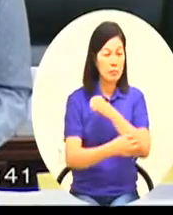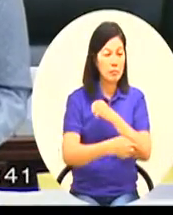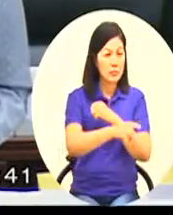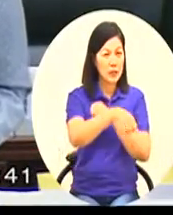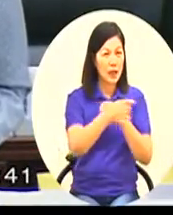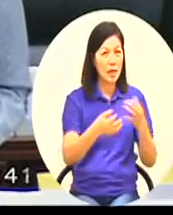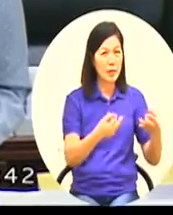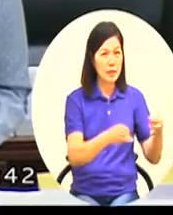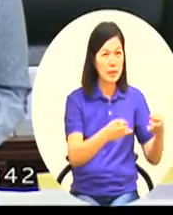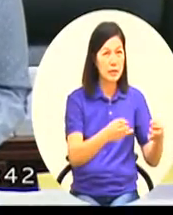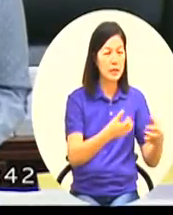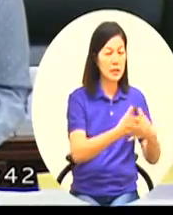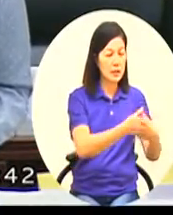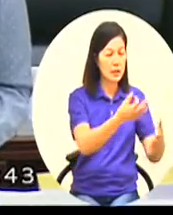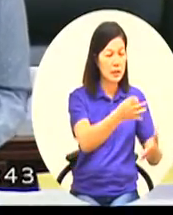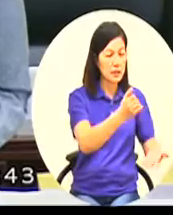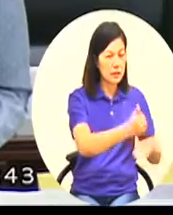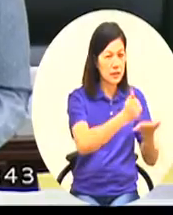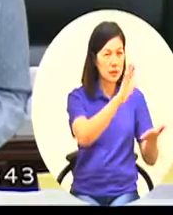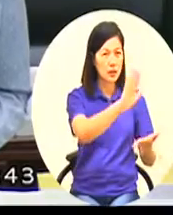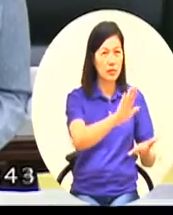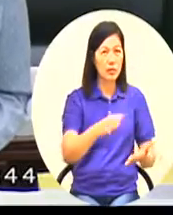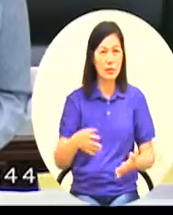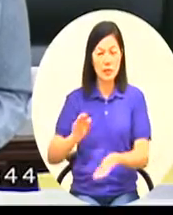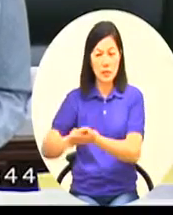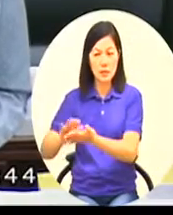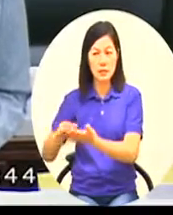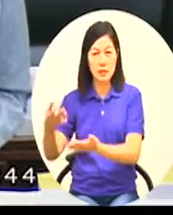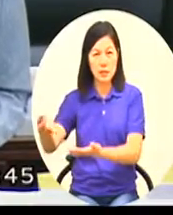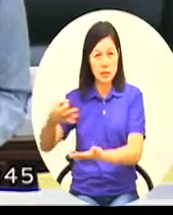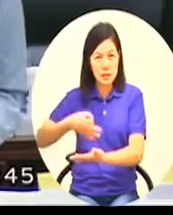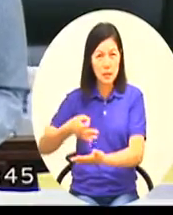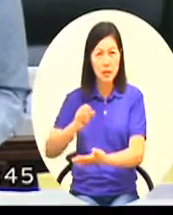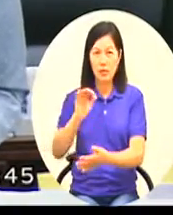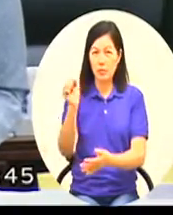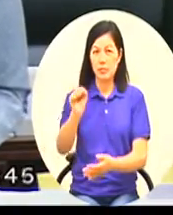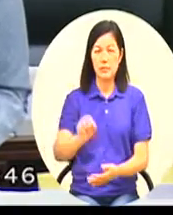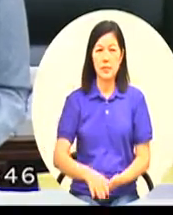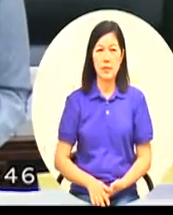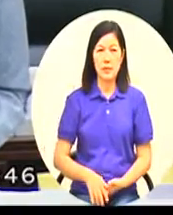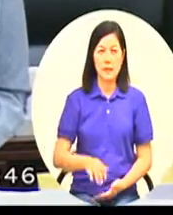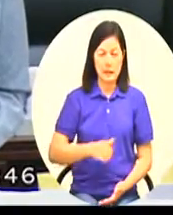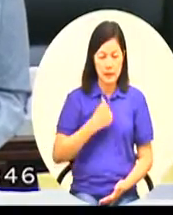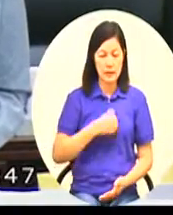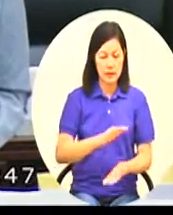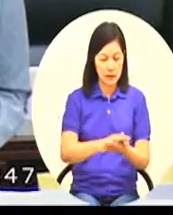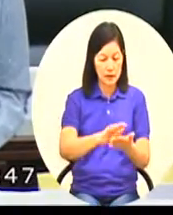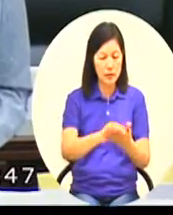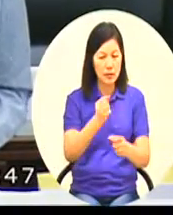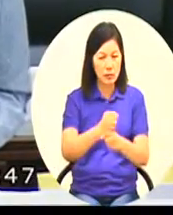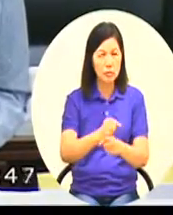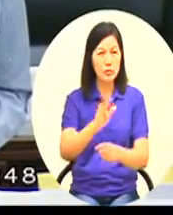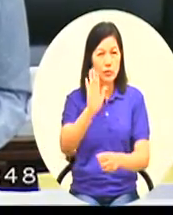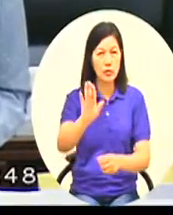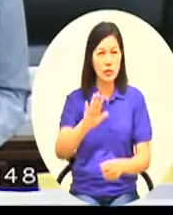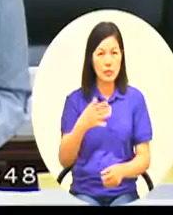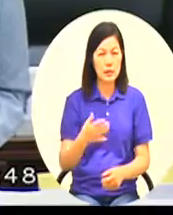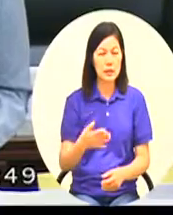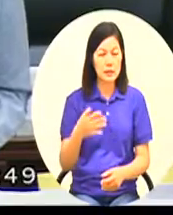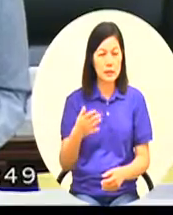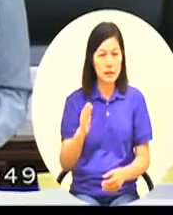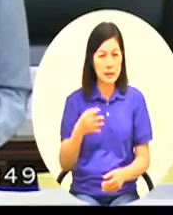就不能领了清洁奖金嘛？但是因为他们真正有去从事的清洁工作，那当然你也知道费用